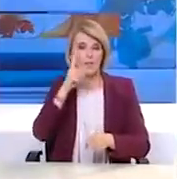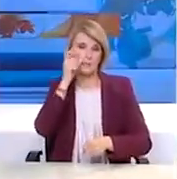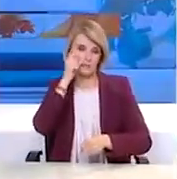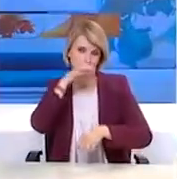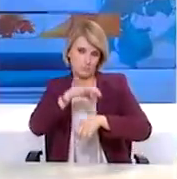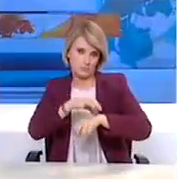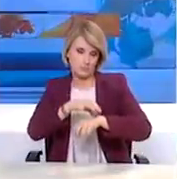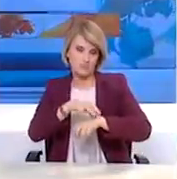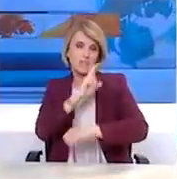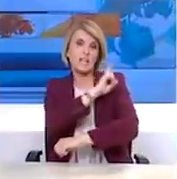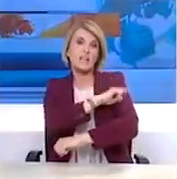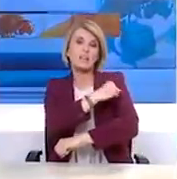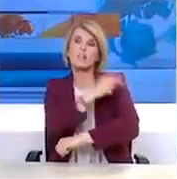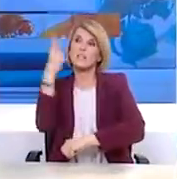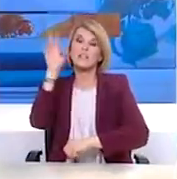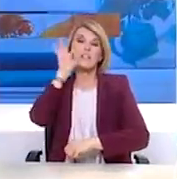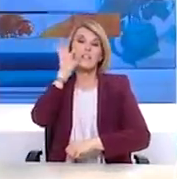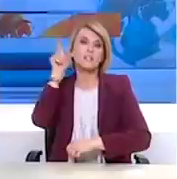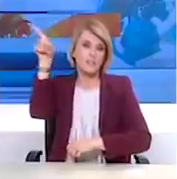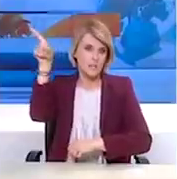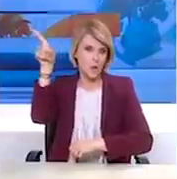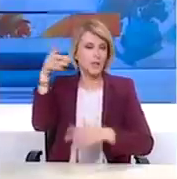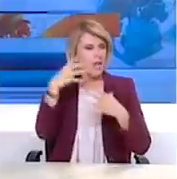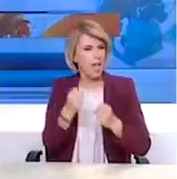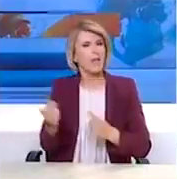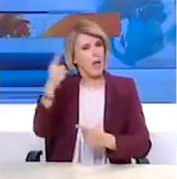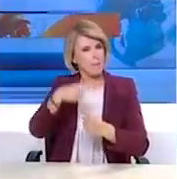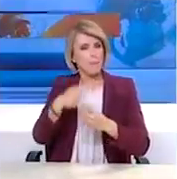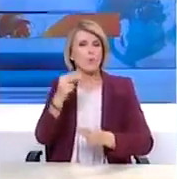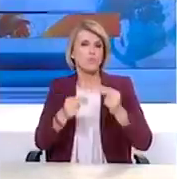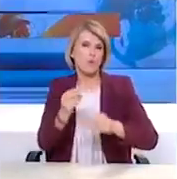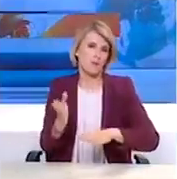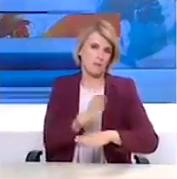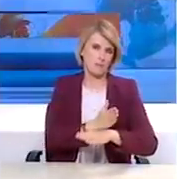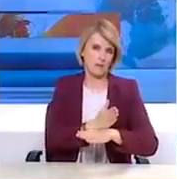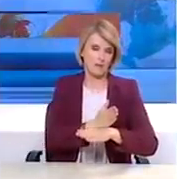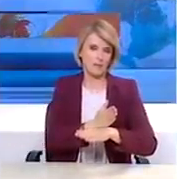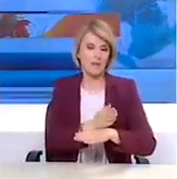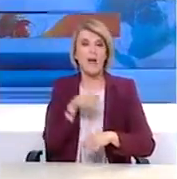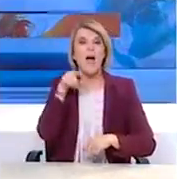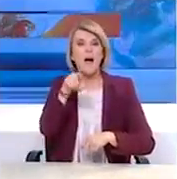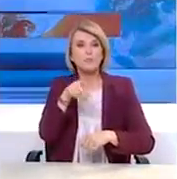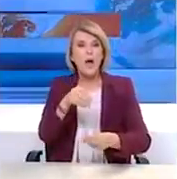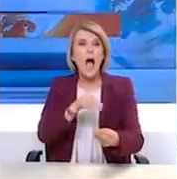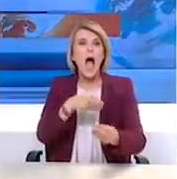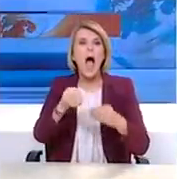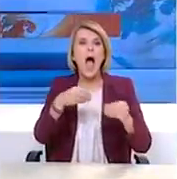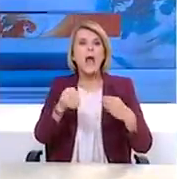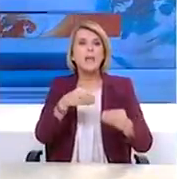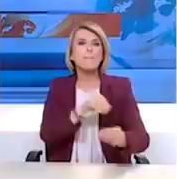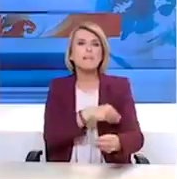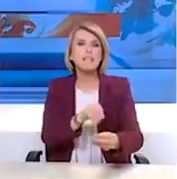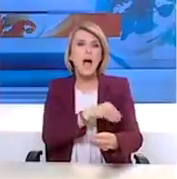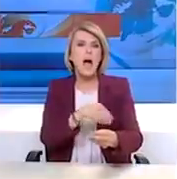οποίος είχε και δραπανοκυταρική ανεμία. Γιατί οι ασθενείς με μεσογειακή ανεμία και δραπανοκυταρική ανεμία δεν ανήκουν στις